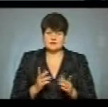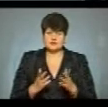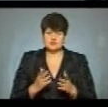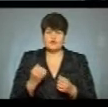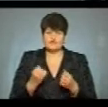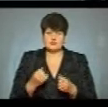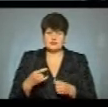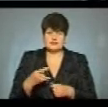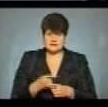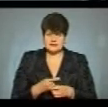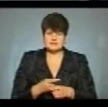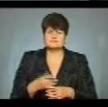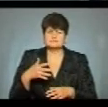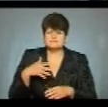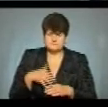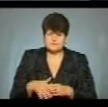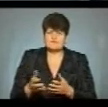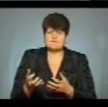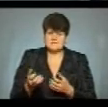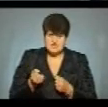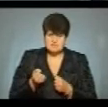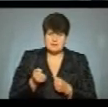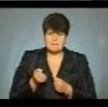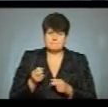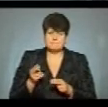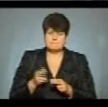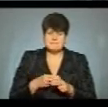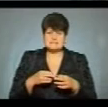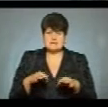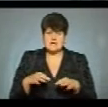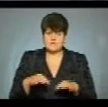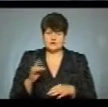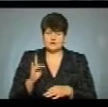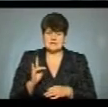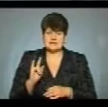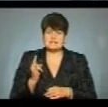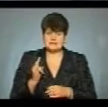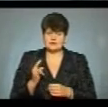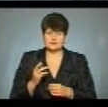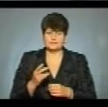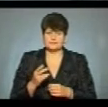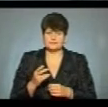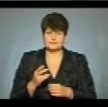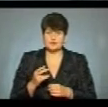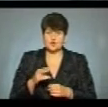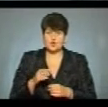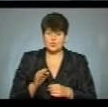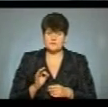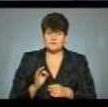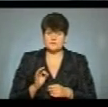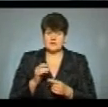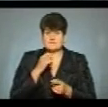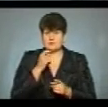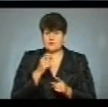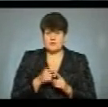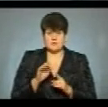візьме і піде на зустріч пасажиру, візьме без автокрісла дитину чи спеціального засобу, то